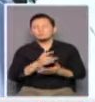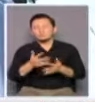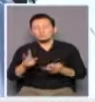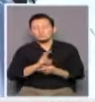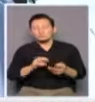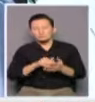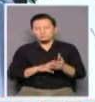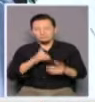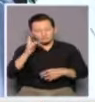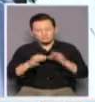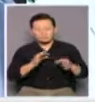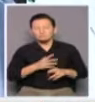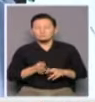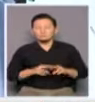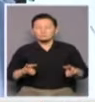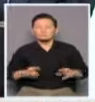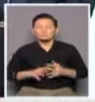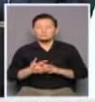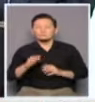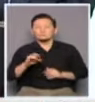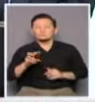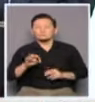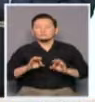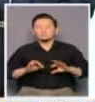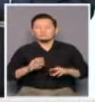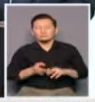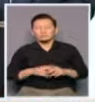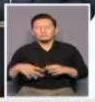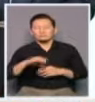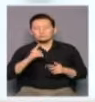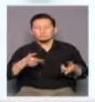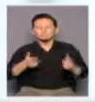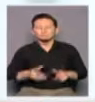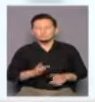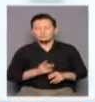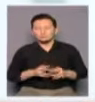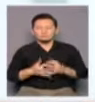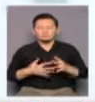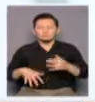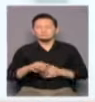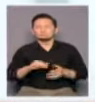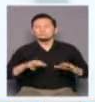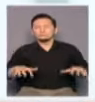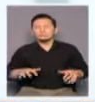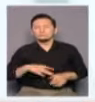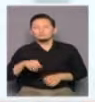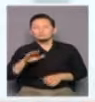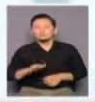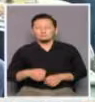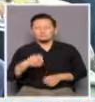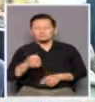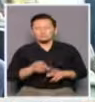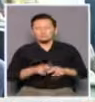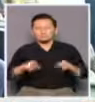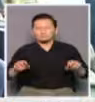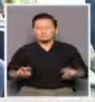енгізу мәселелері қаралды. Аудан әкімі Жәрдемғали Ахметов делегаттардың бірауыздан қолдауымен аудандық партия төрағасы болып сайланды. Конференцияда